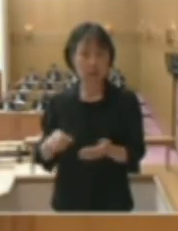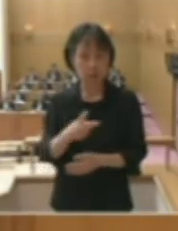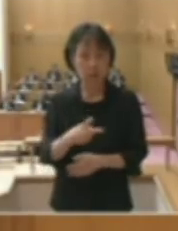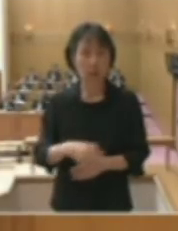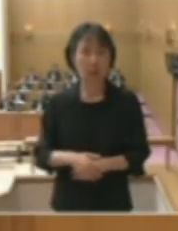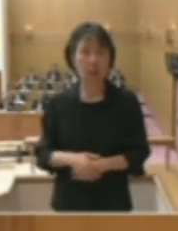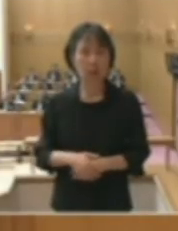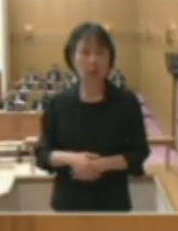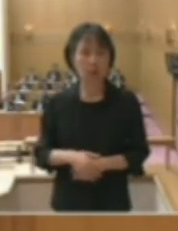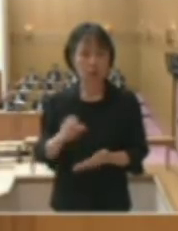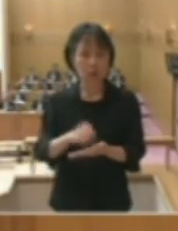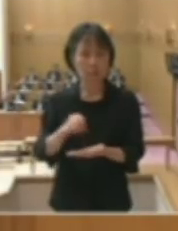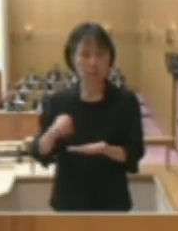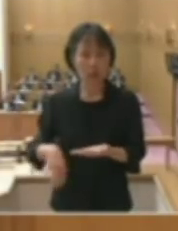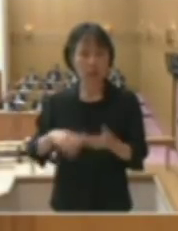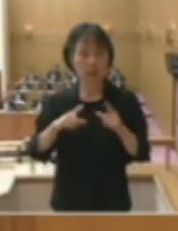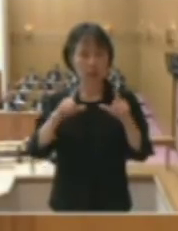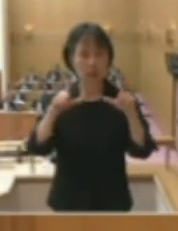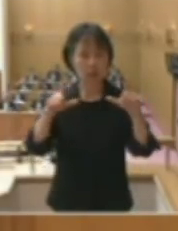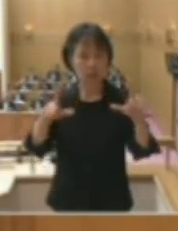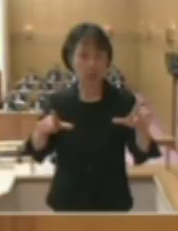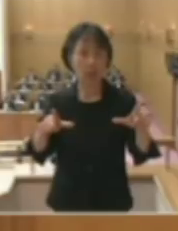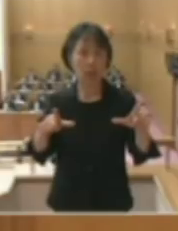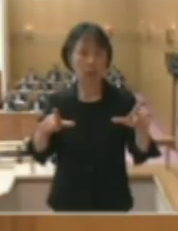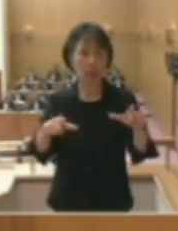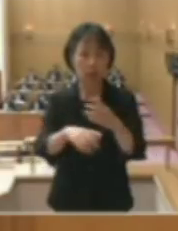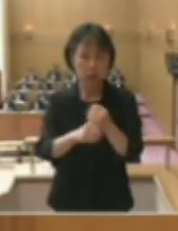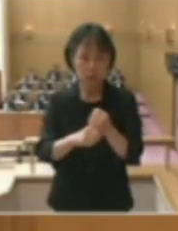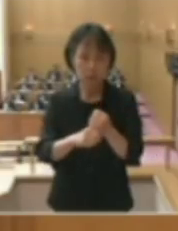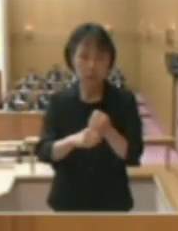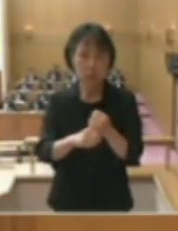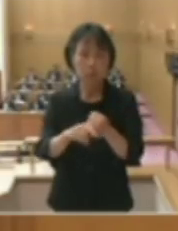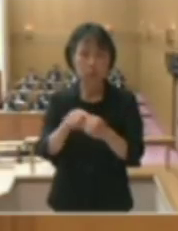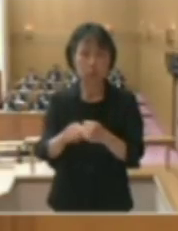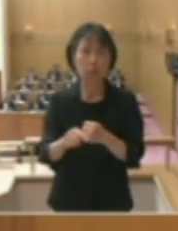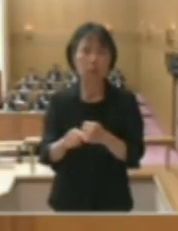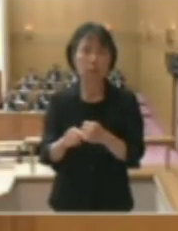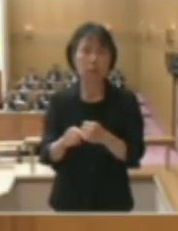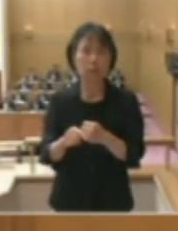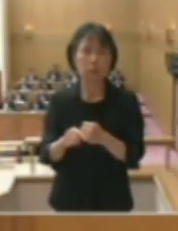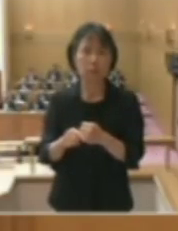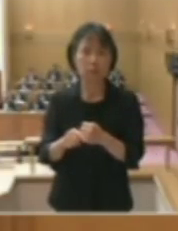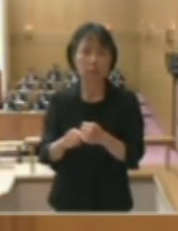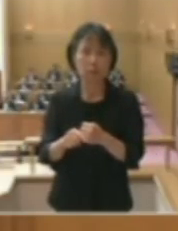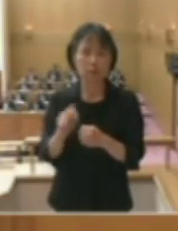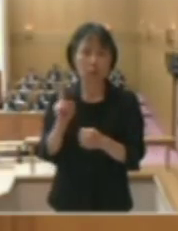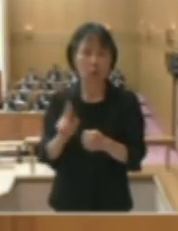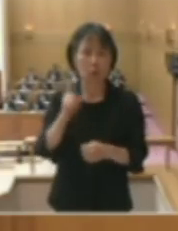発表するかの問題であろうと思います。市長のご見解を求め